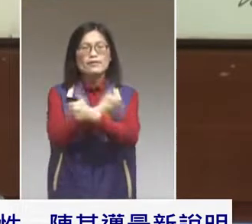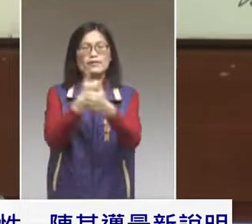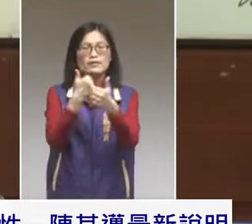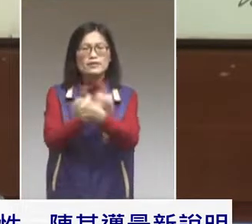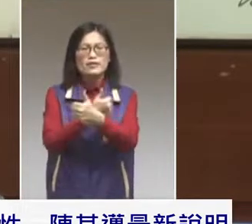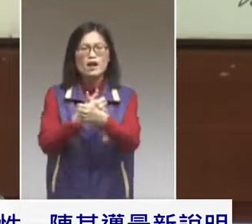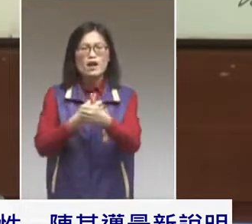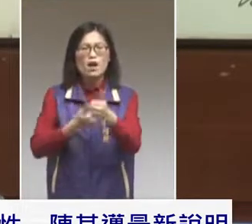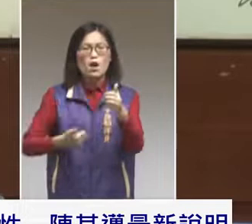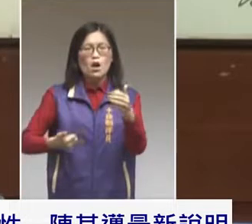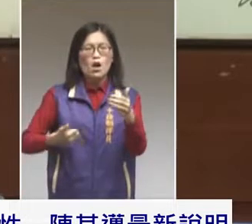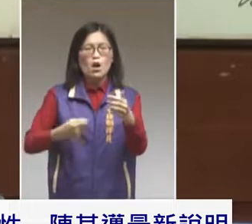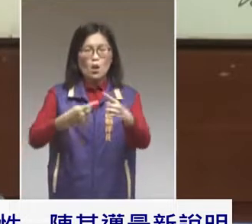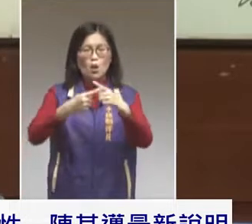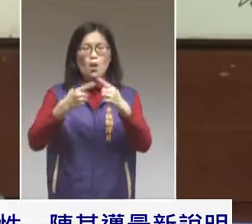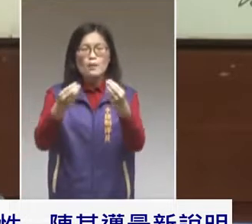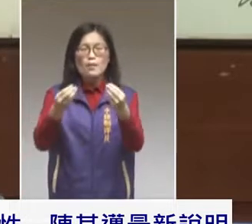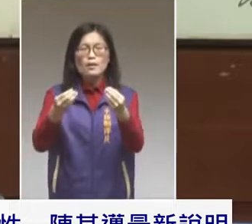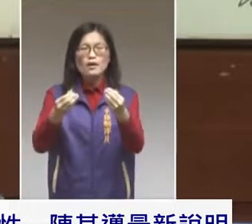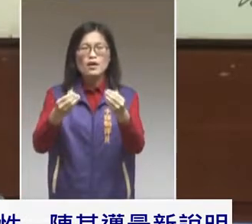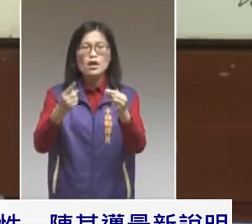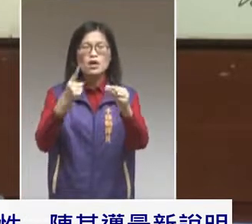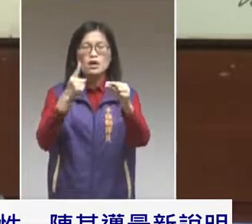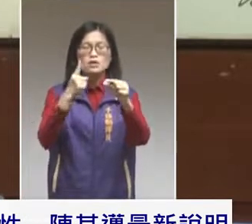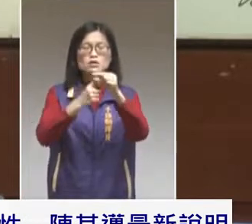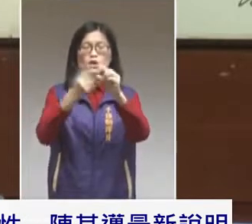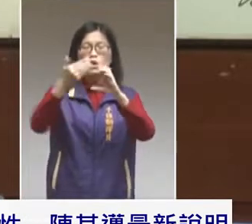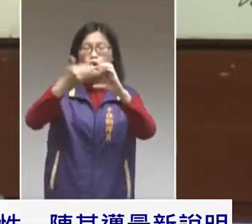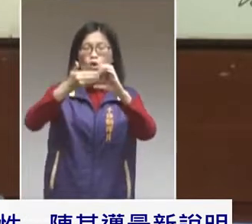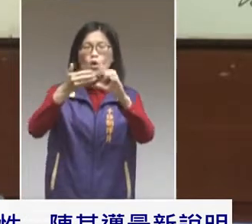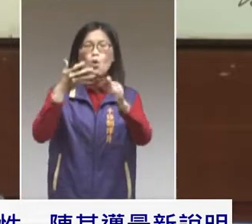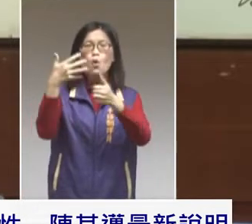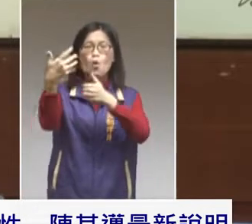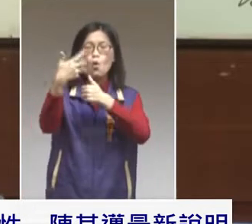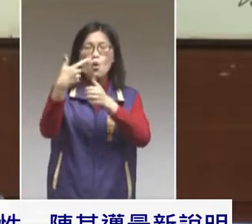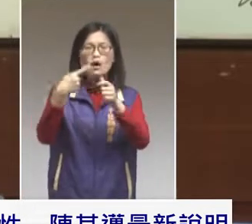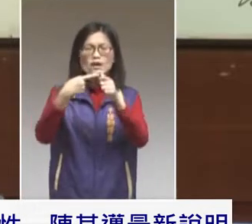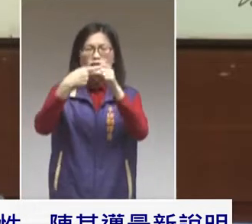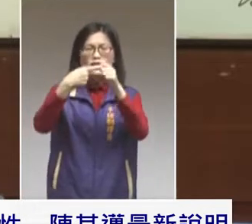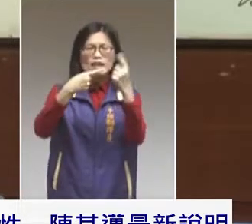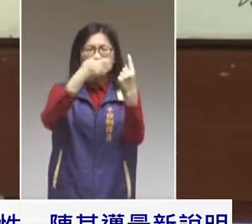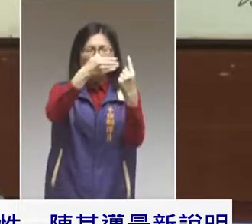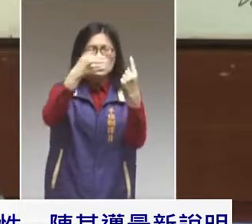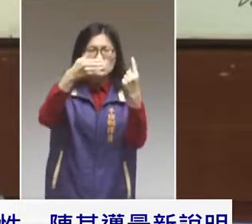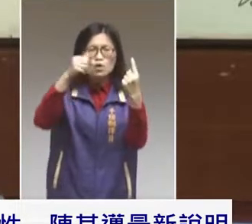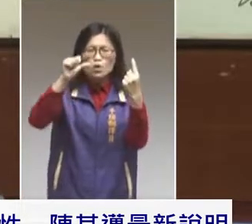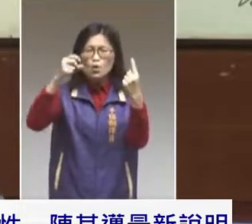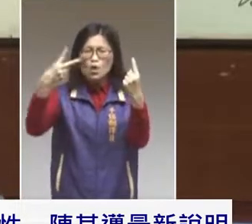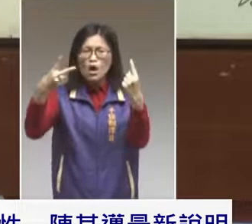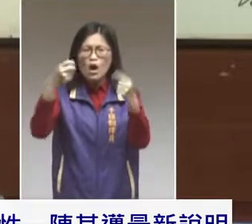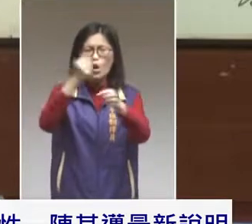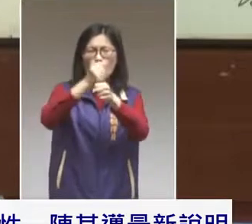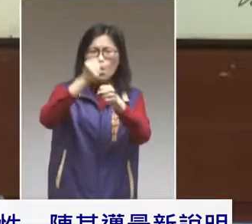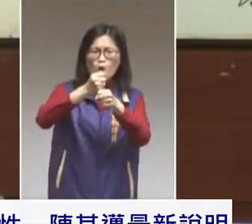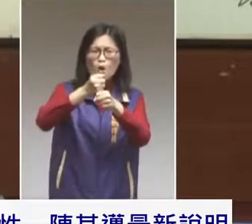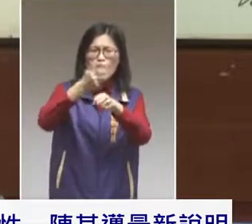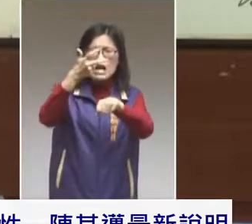如果现场媒体没有问题的话，那我们现在来代为各出席的媒体来提问。 好，谢谢。 中视提问，第